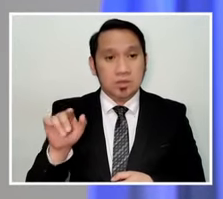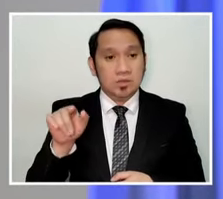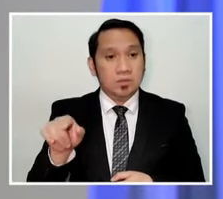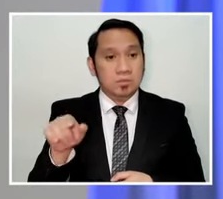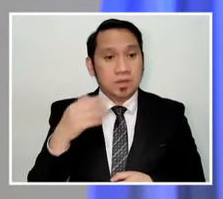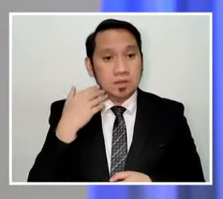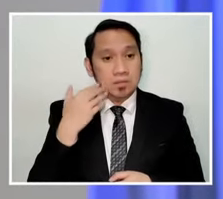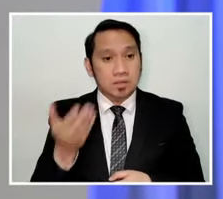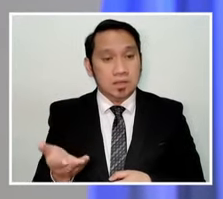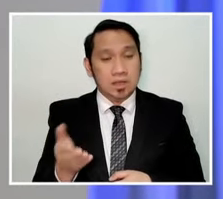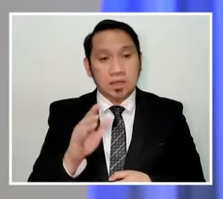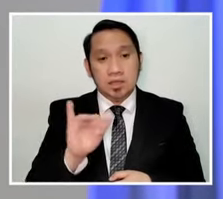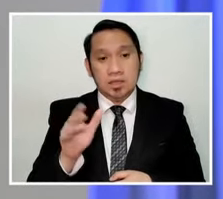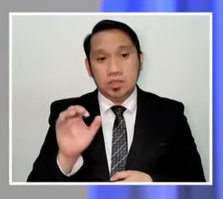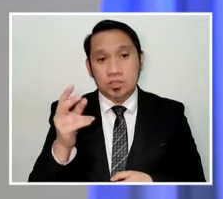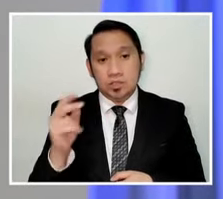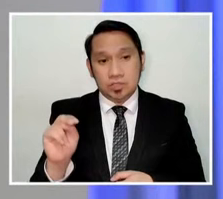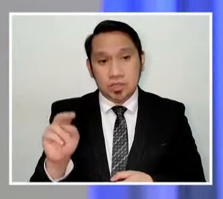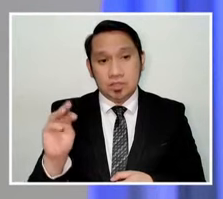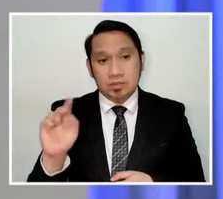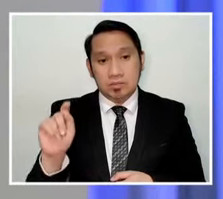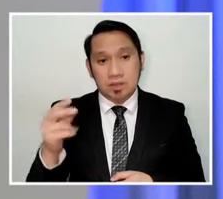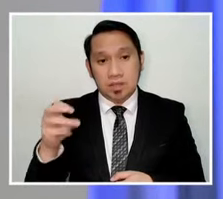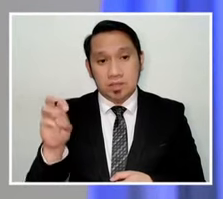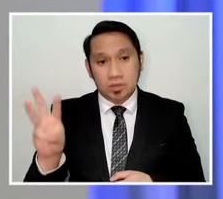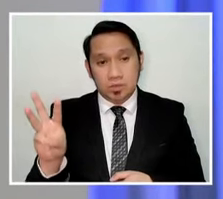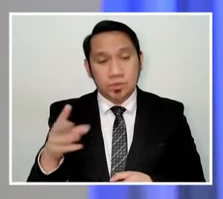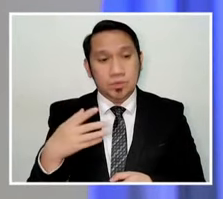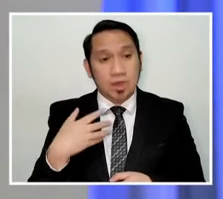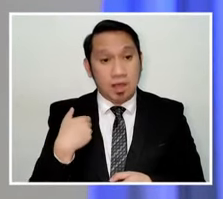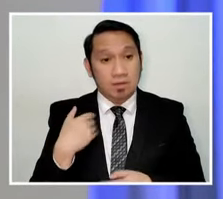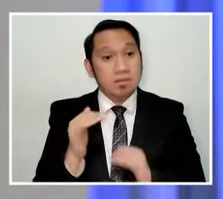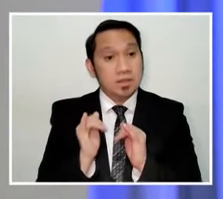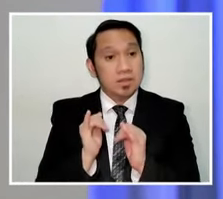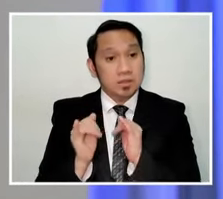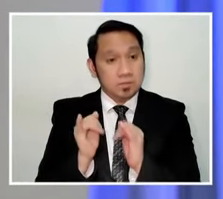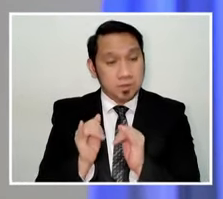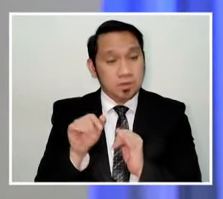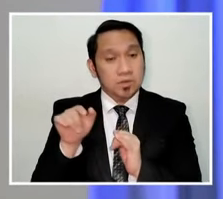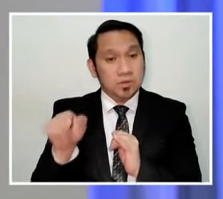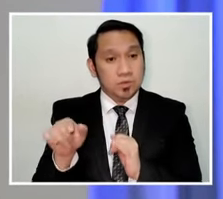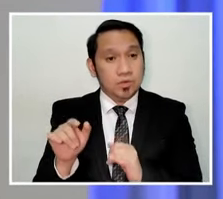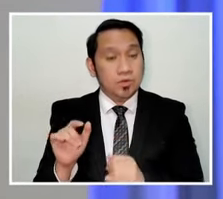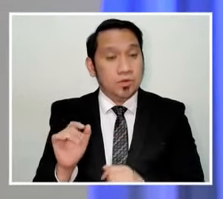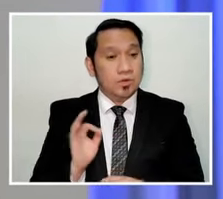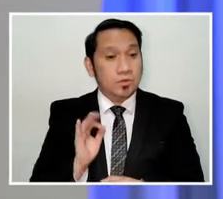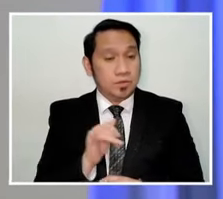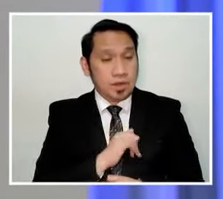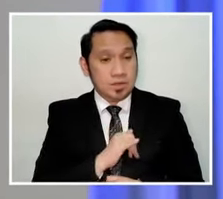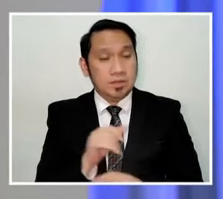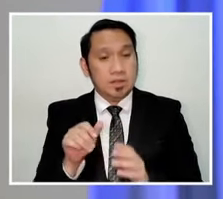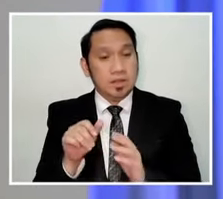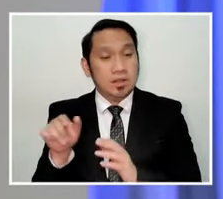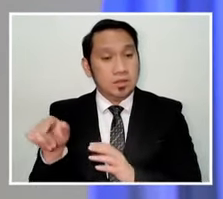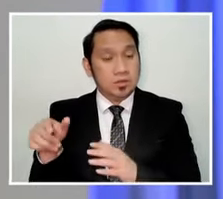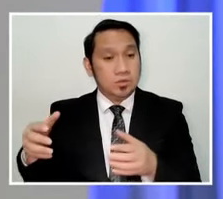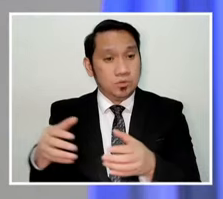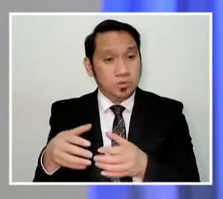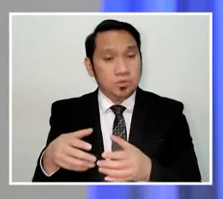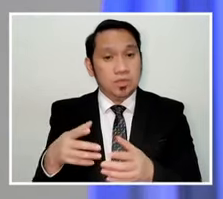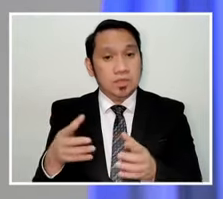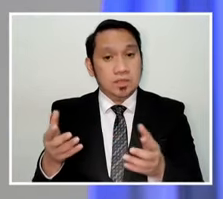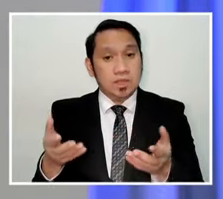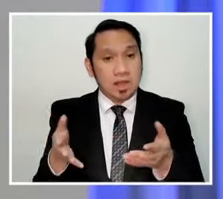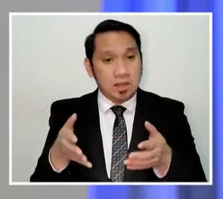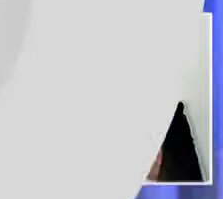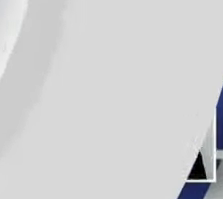John Matthew Salilig. Eksklusibong nakapanayam ng news team ang ilang fratmen na pumayag maging testigo sa kaso. Live